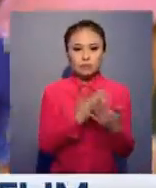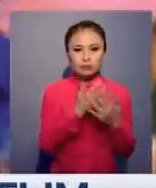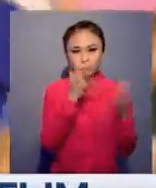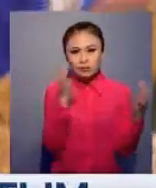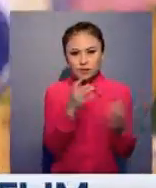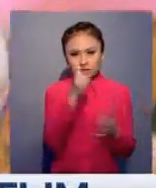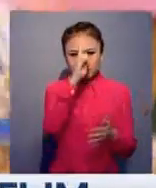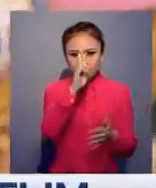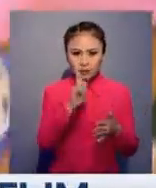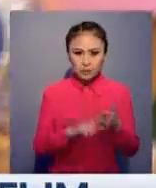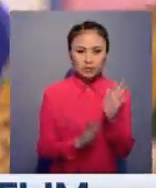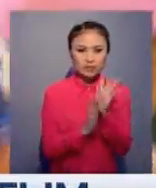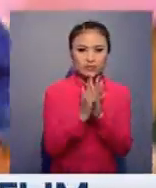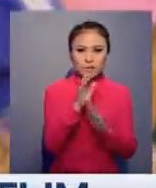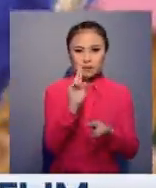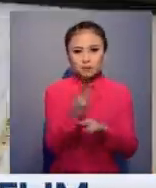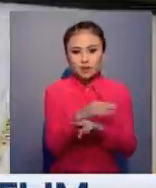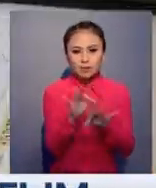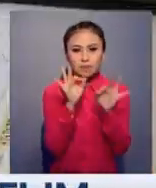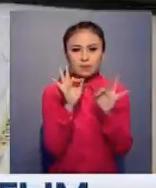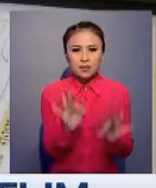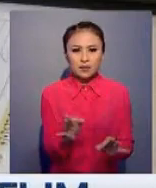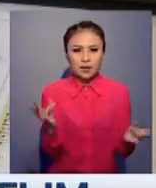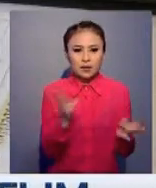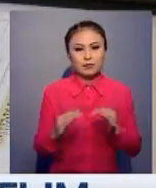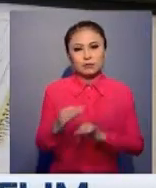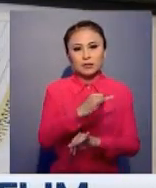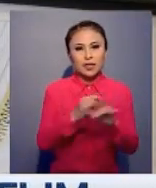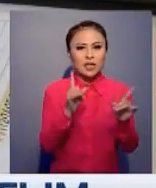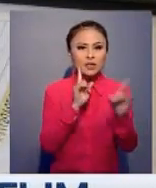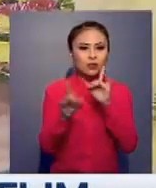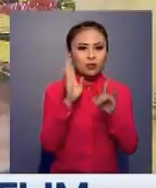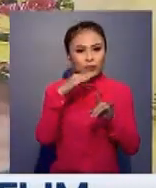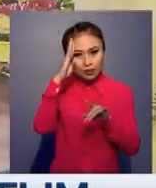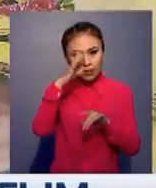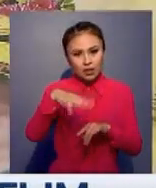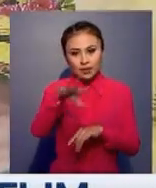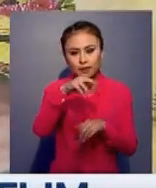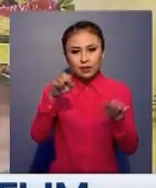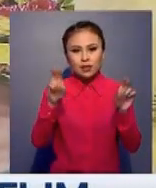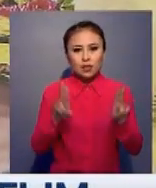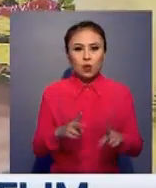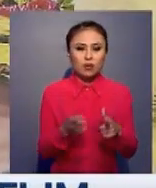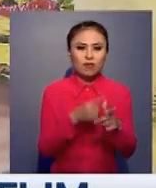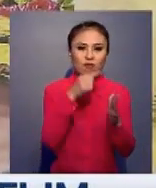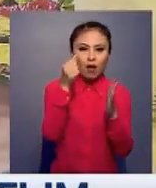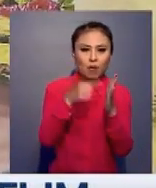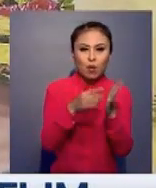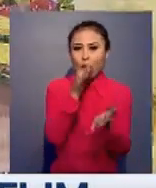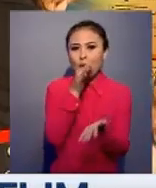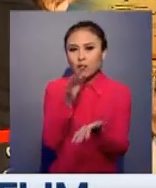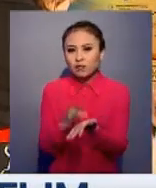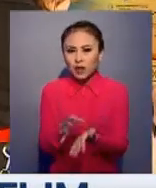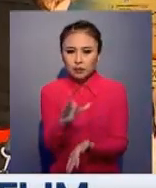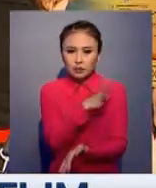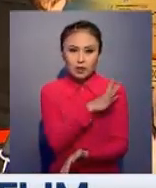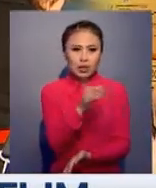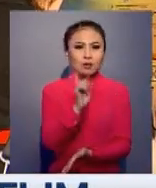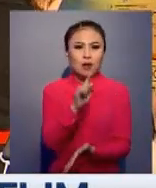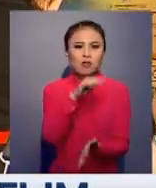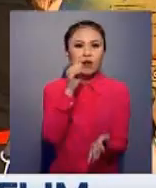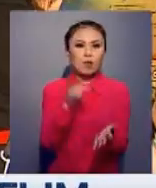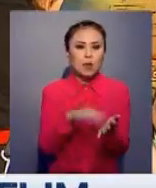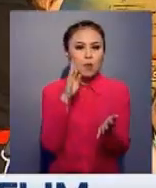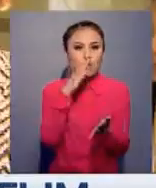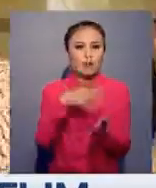өзіне сенімді болып өсу үшін дұрыс тәрбие беру жайы айтылды. Конференция кезінде ата-аналар арнайы сауалнамаға жауап берді. Бұл сауалнама